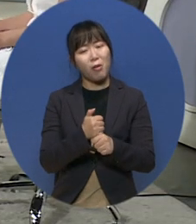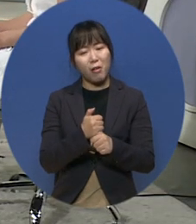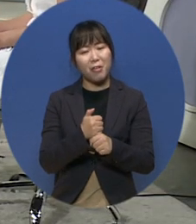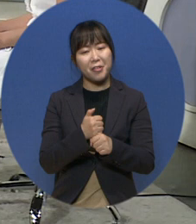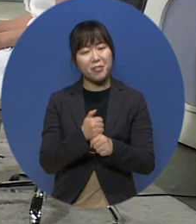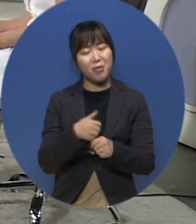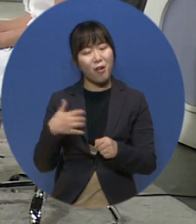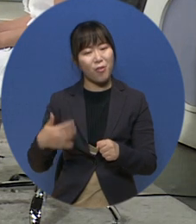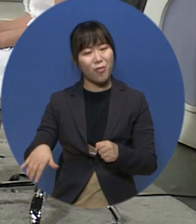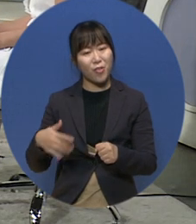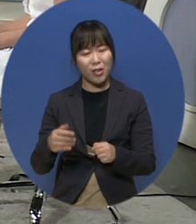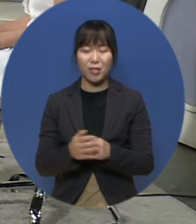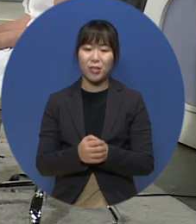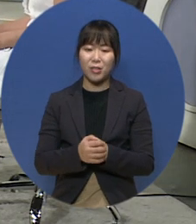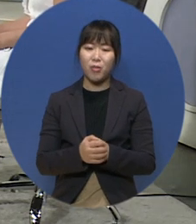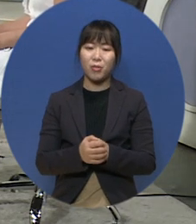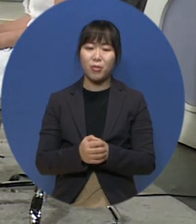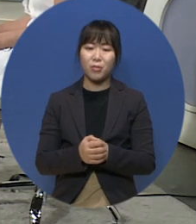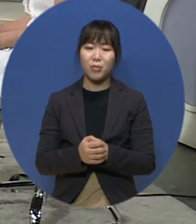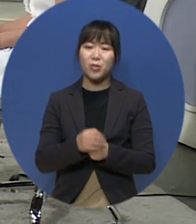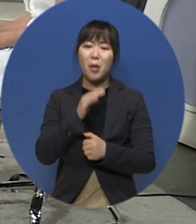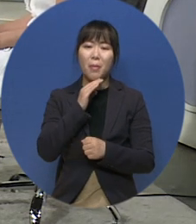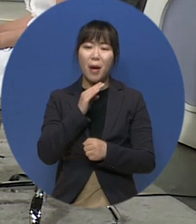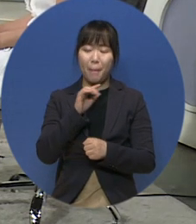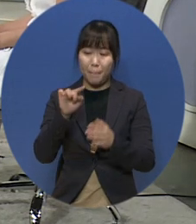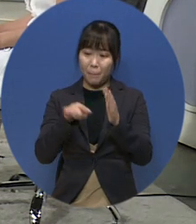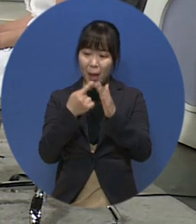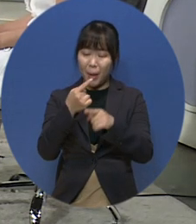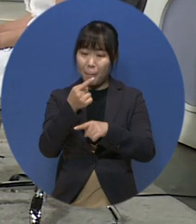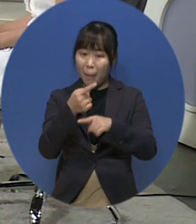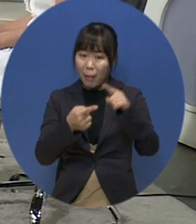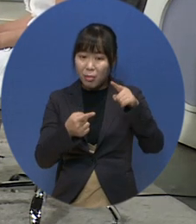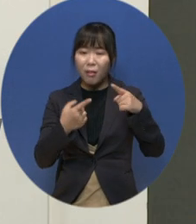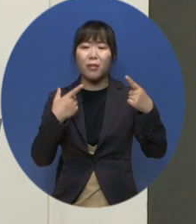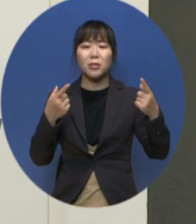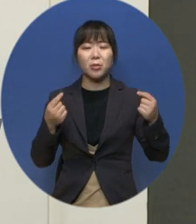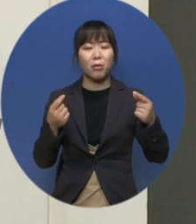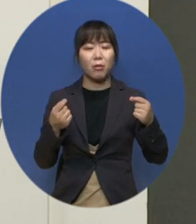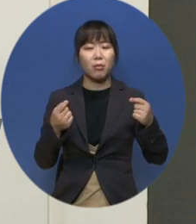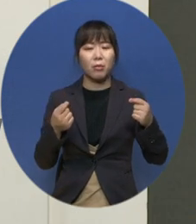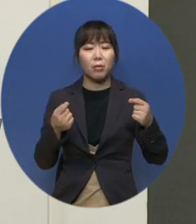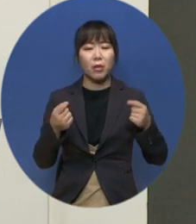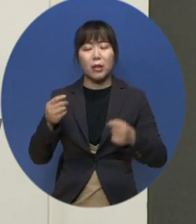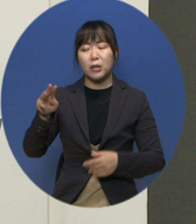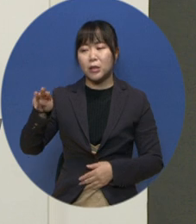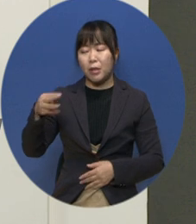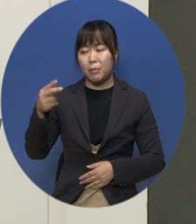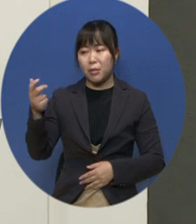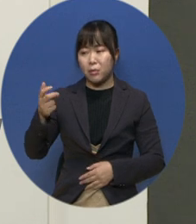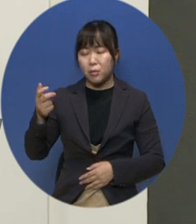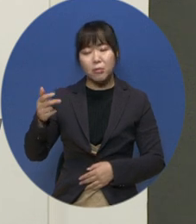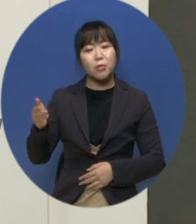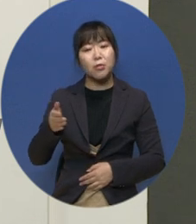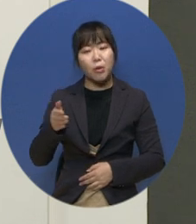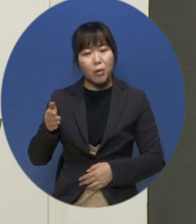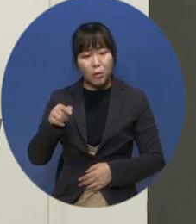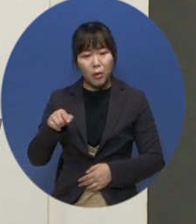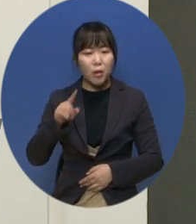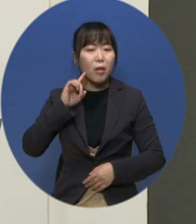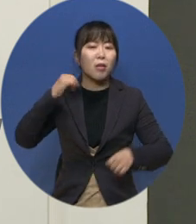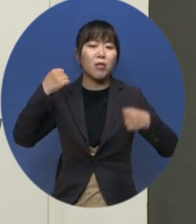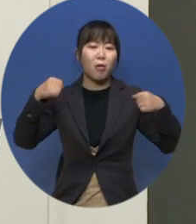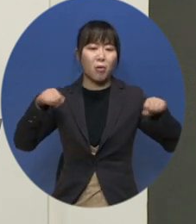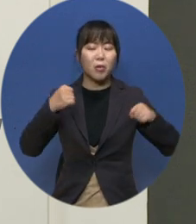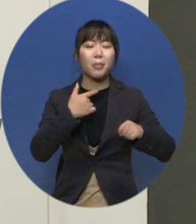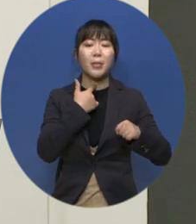50년. 반세기에 반세기. 네, 그렇죠. 반세기 동안 계속 370몇 편의 작품을